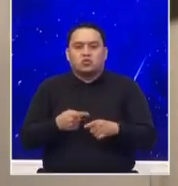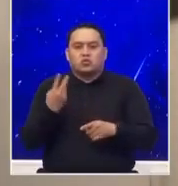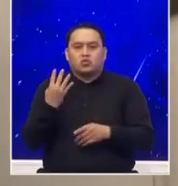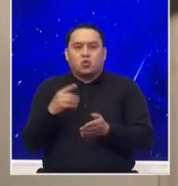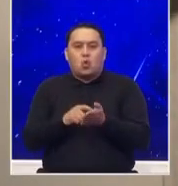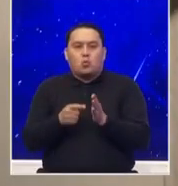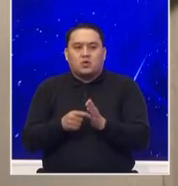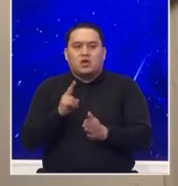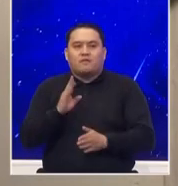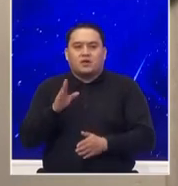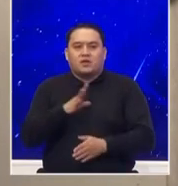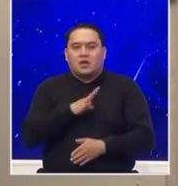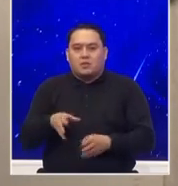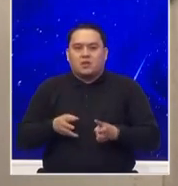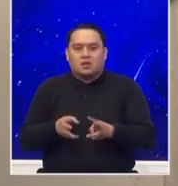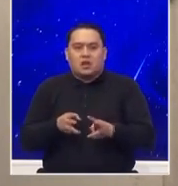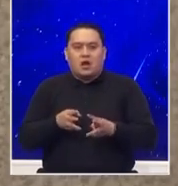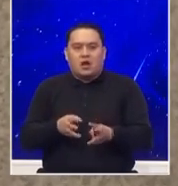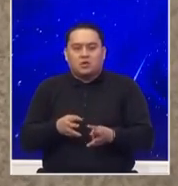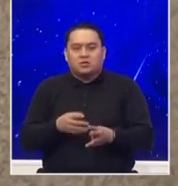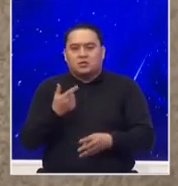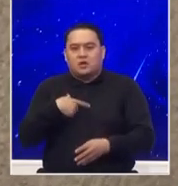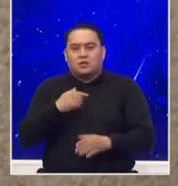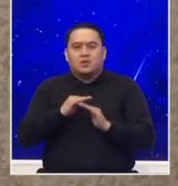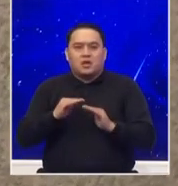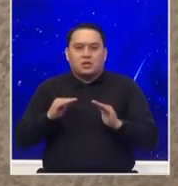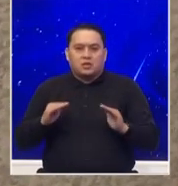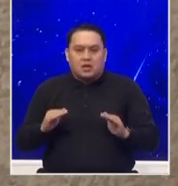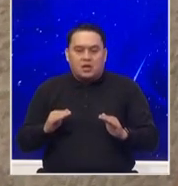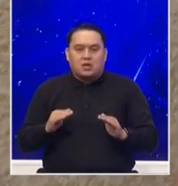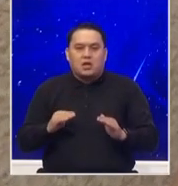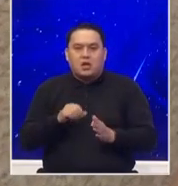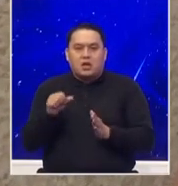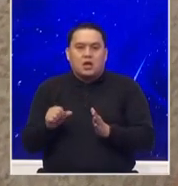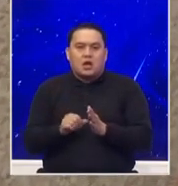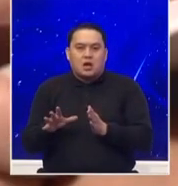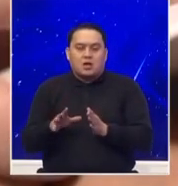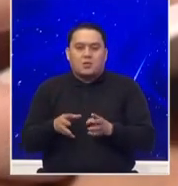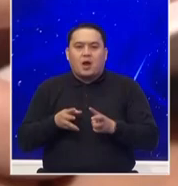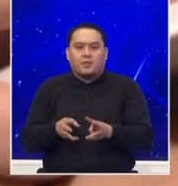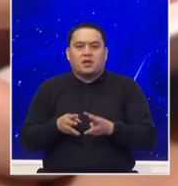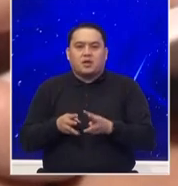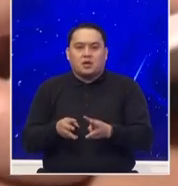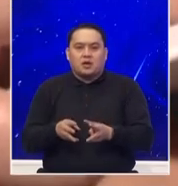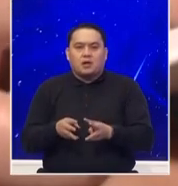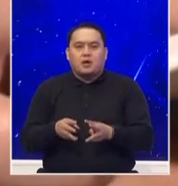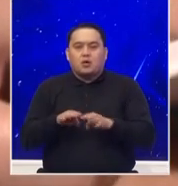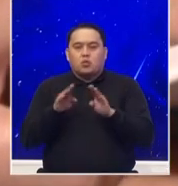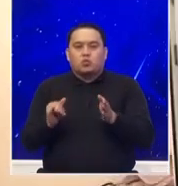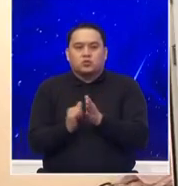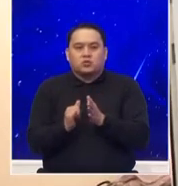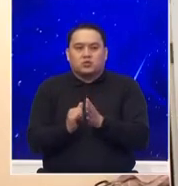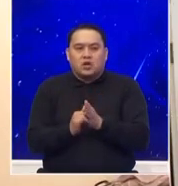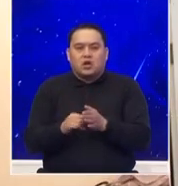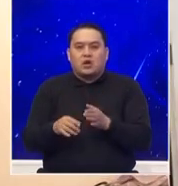4-комнатной квартире не было отопления. Греться со своими детьми и внуками приходилось электрическими обогревателями либо печкой, установленной